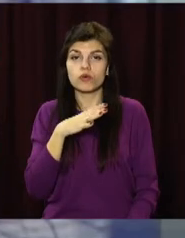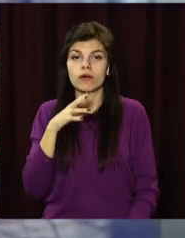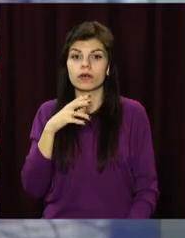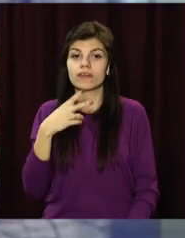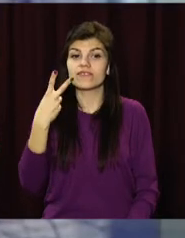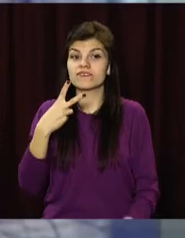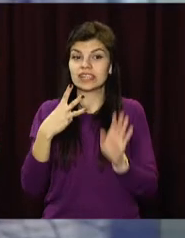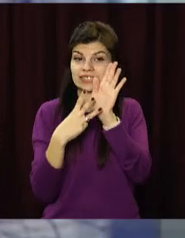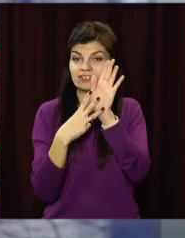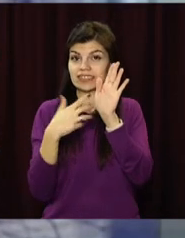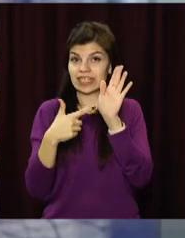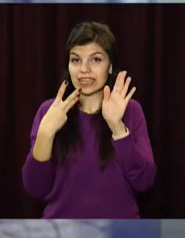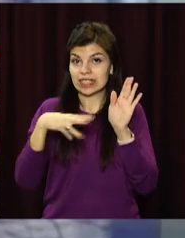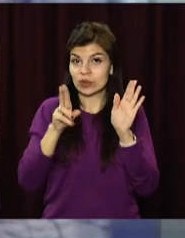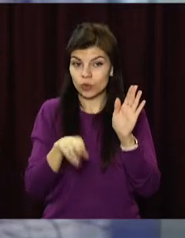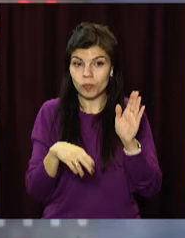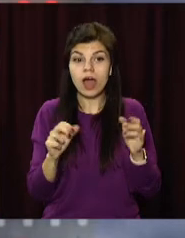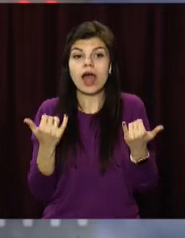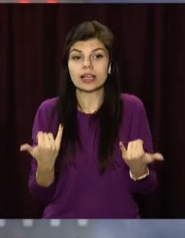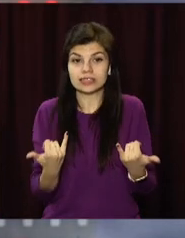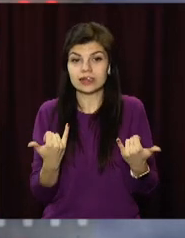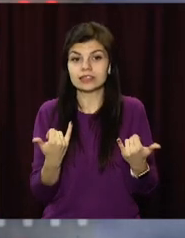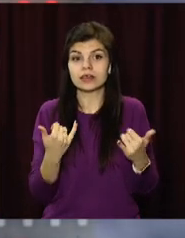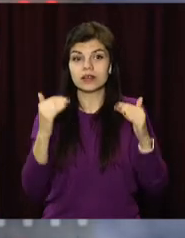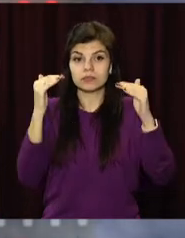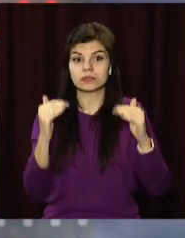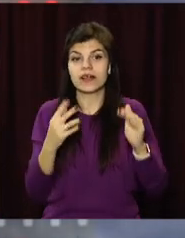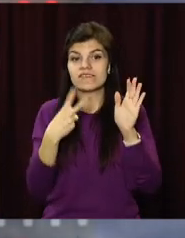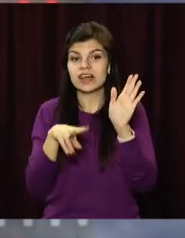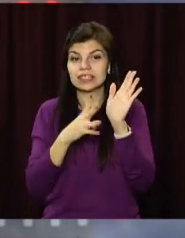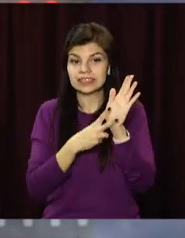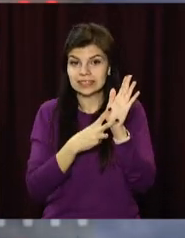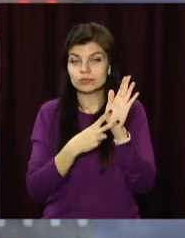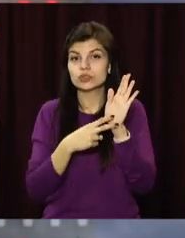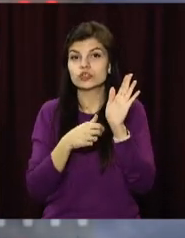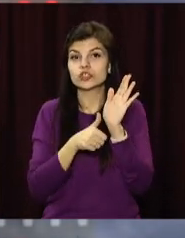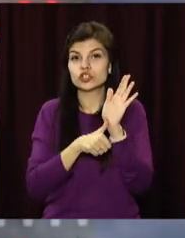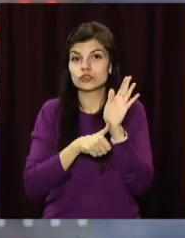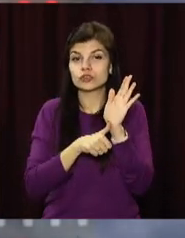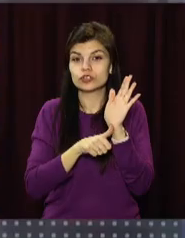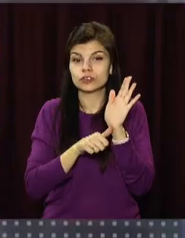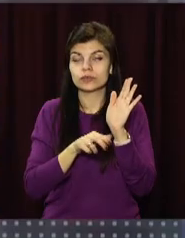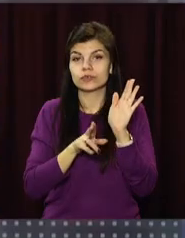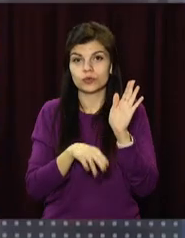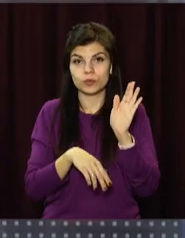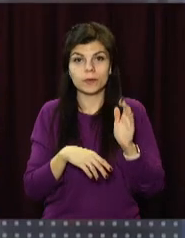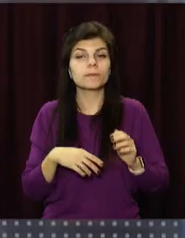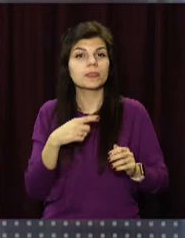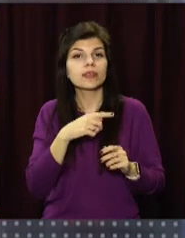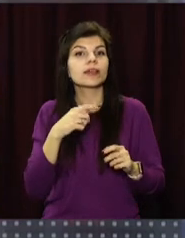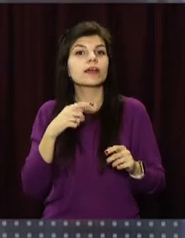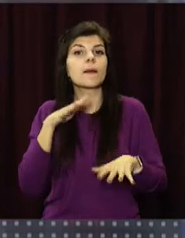коштувала 28 гривень 30 копійок, то зараз вартість знизилась до 27 гривень 70 копійок. За